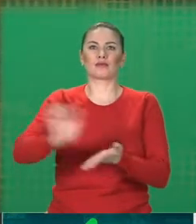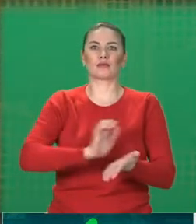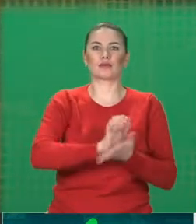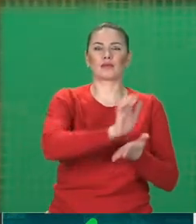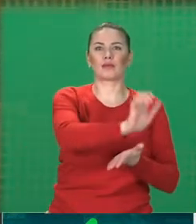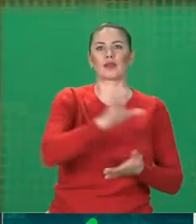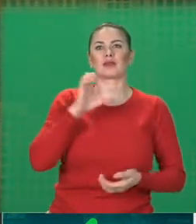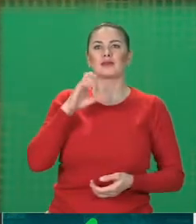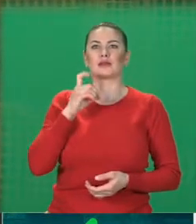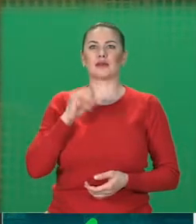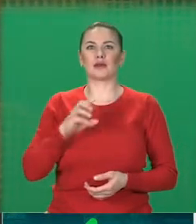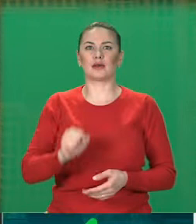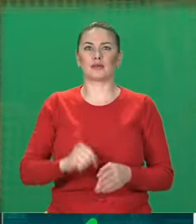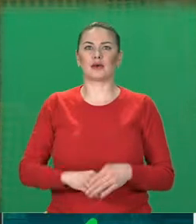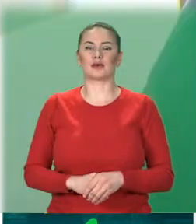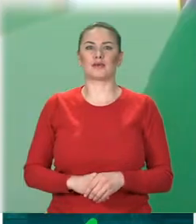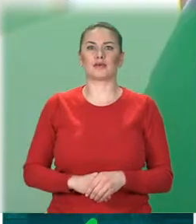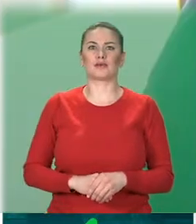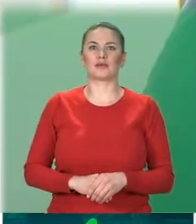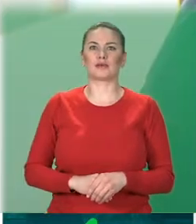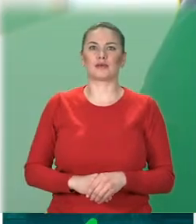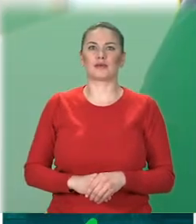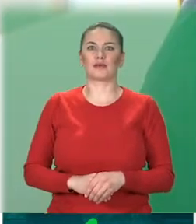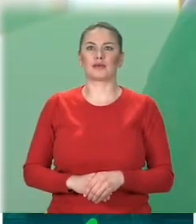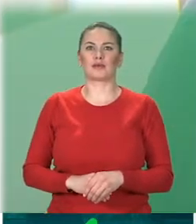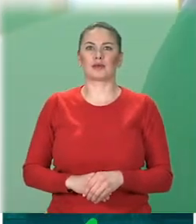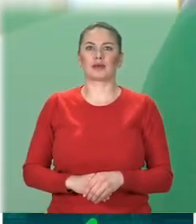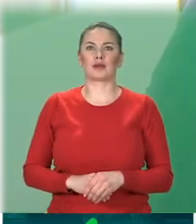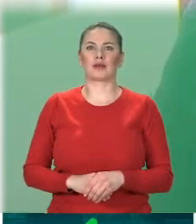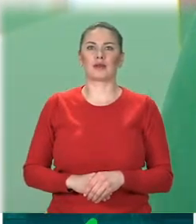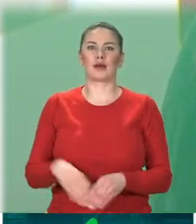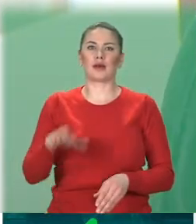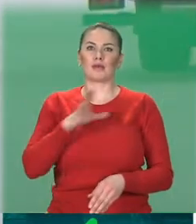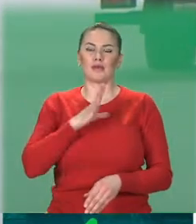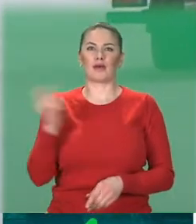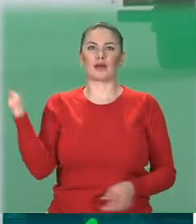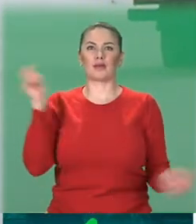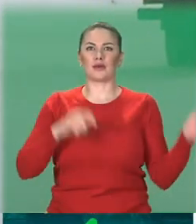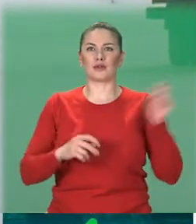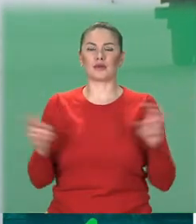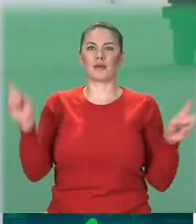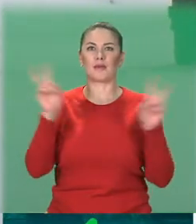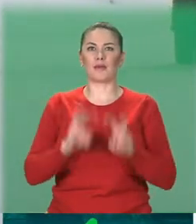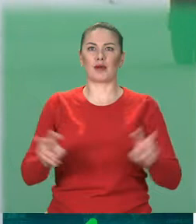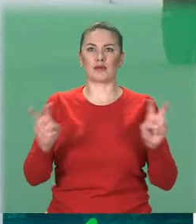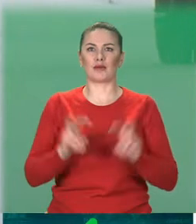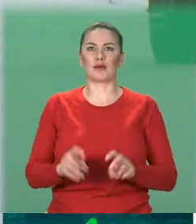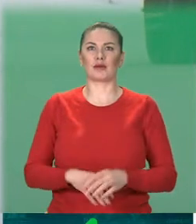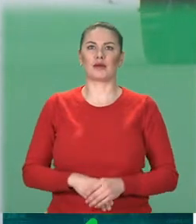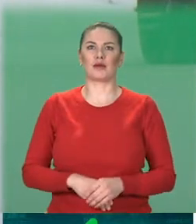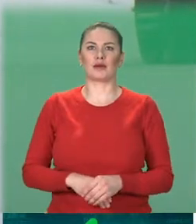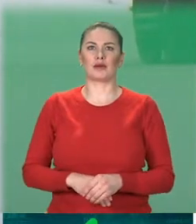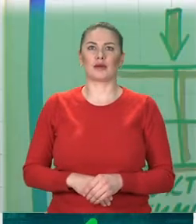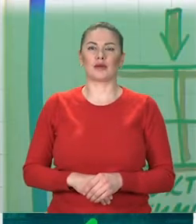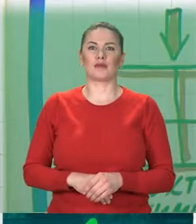цехов в строго установленное время. Казалось бы, отлаженная система работает как часы, однако проверка приезжими специалистами показала, эффективность